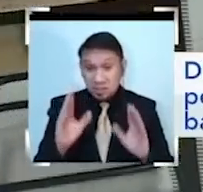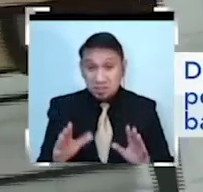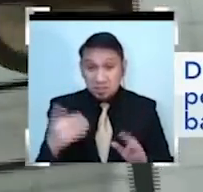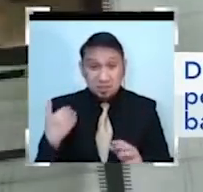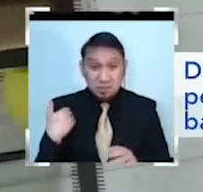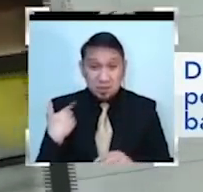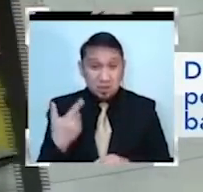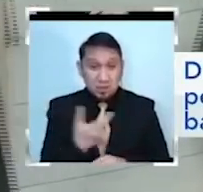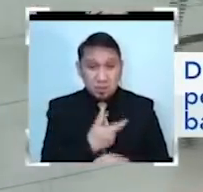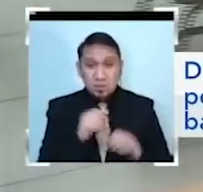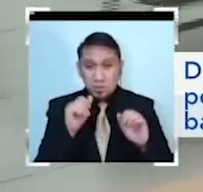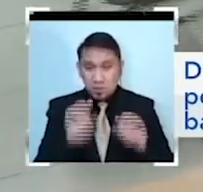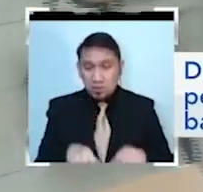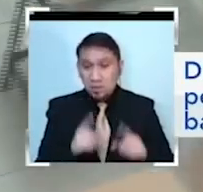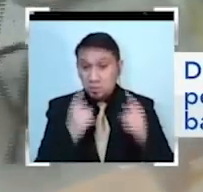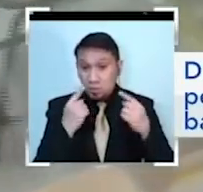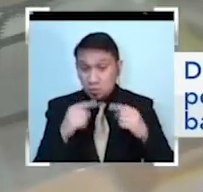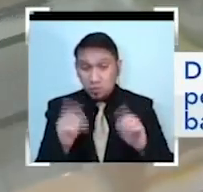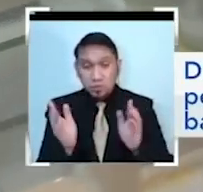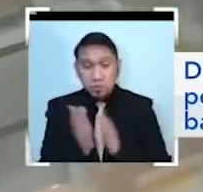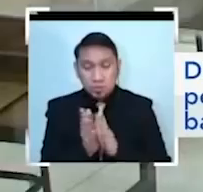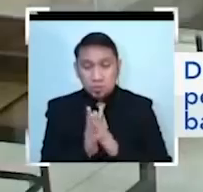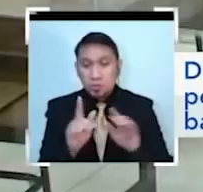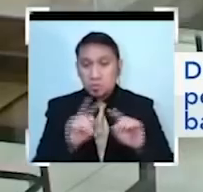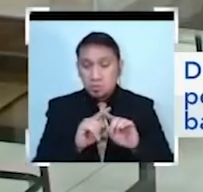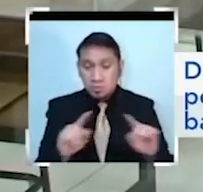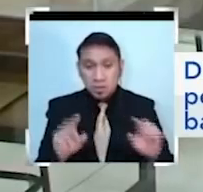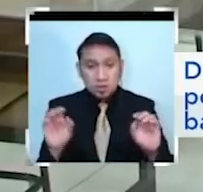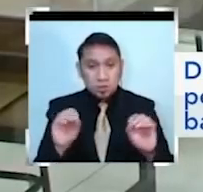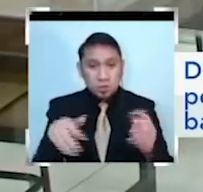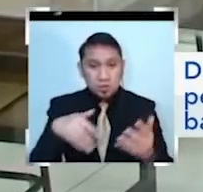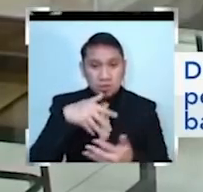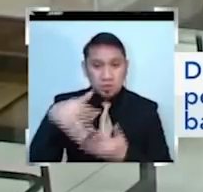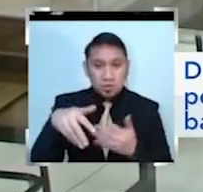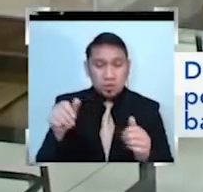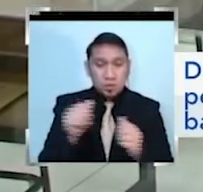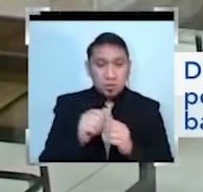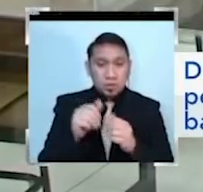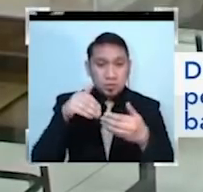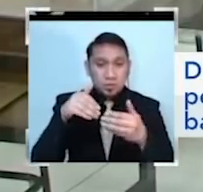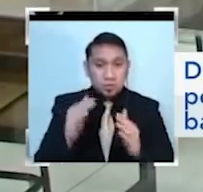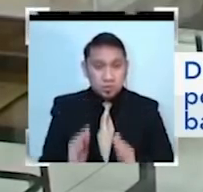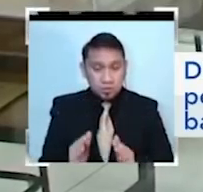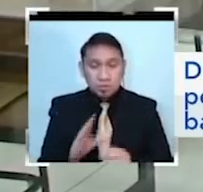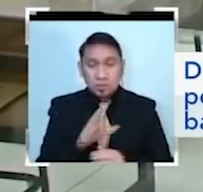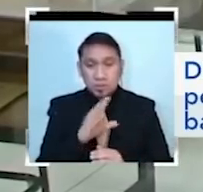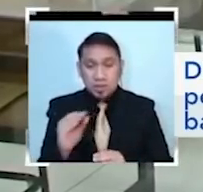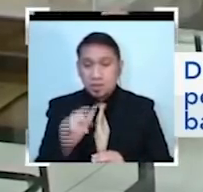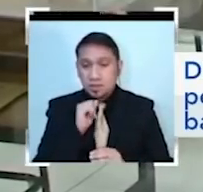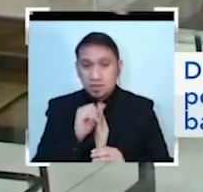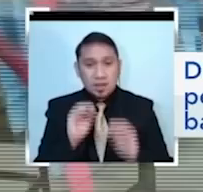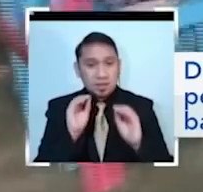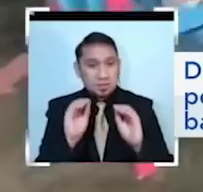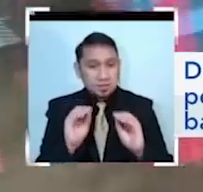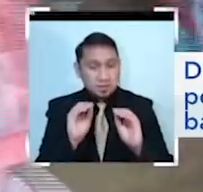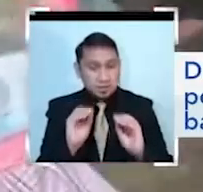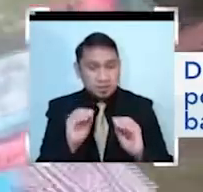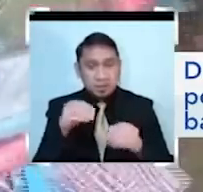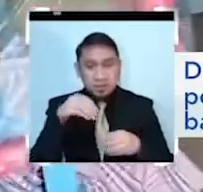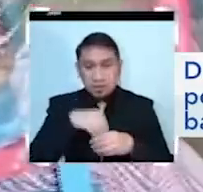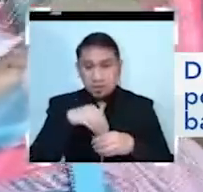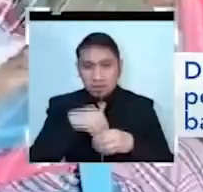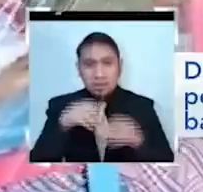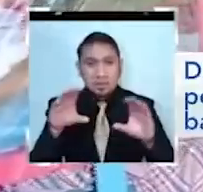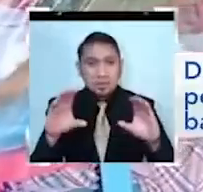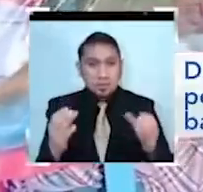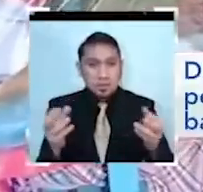pa rin pumasok sa paaralan basta walang interaction sa mga estudyante at hindi sila magtuturo sa loob ng classroom. Sabi naman